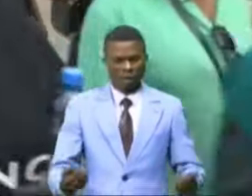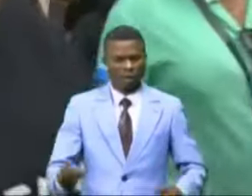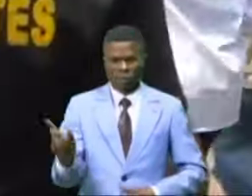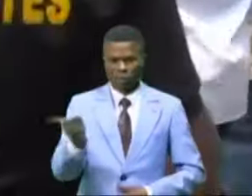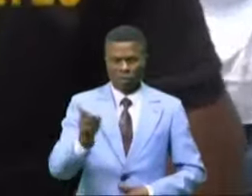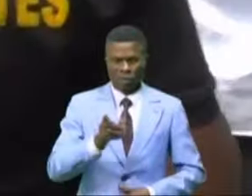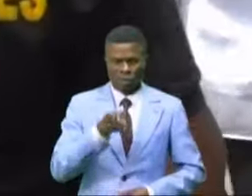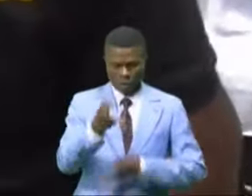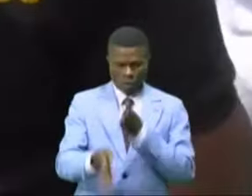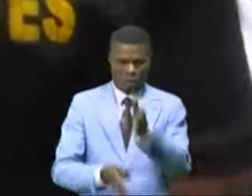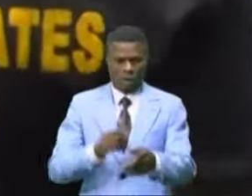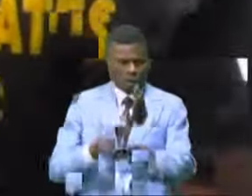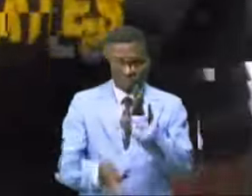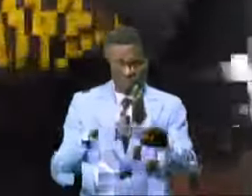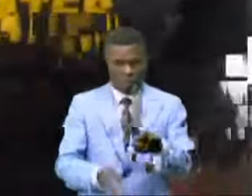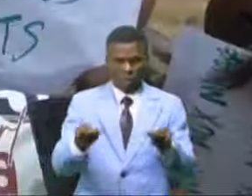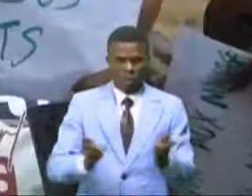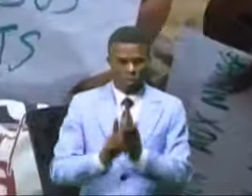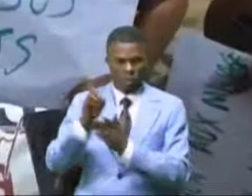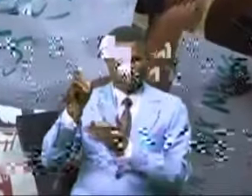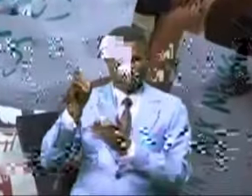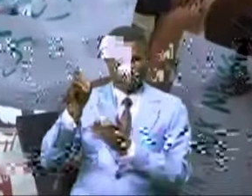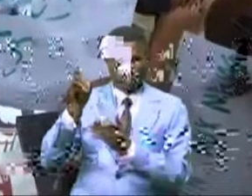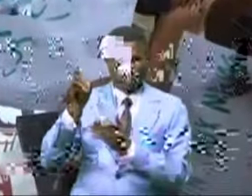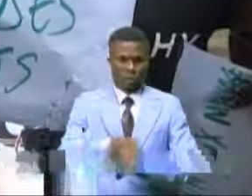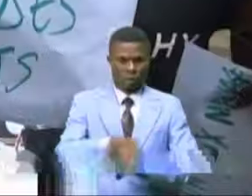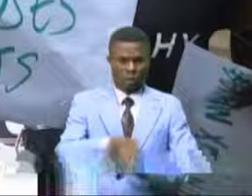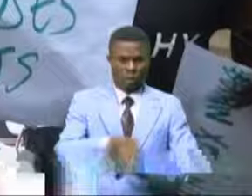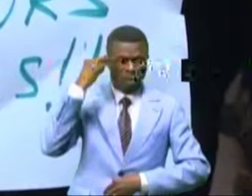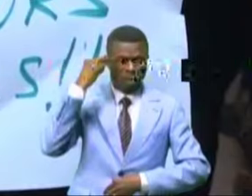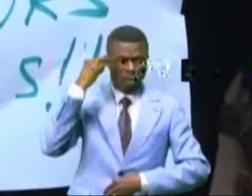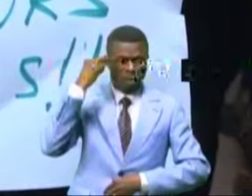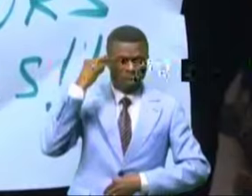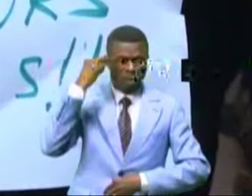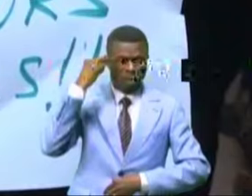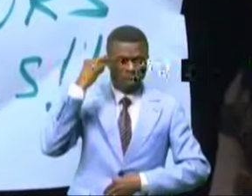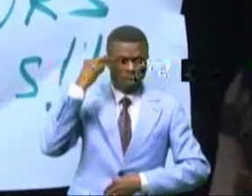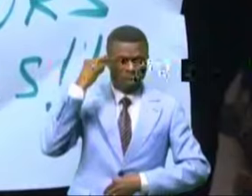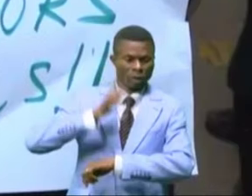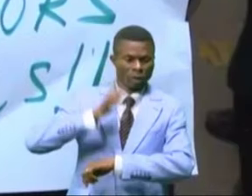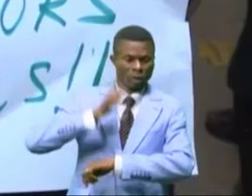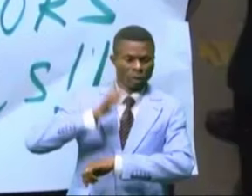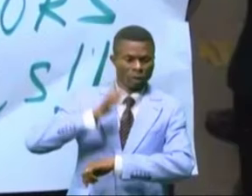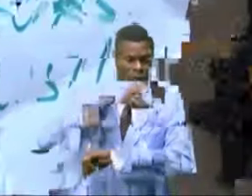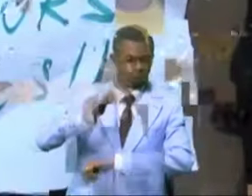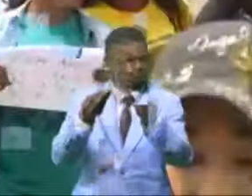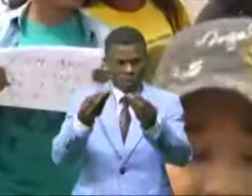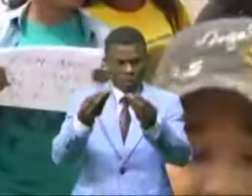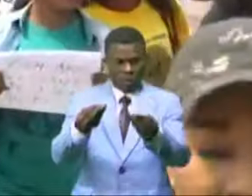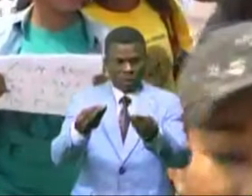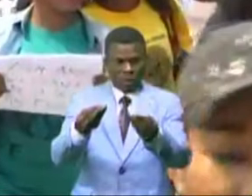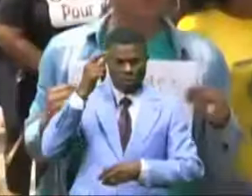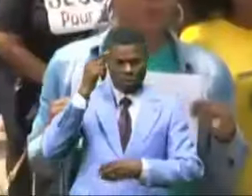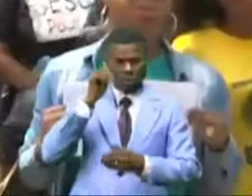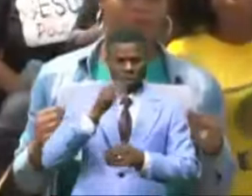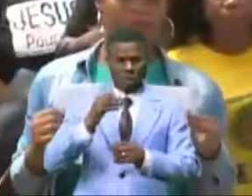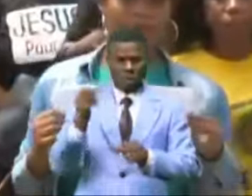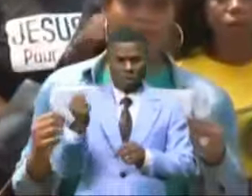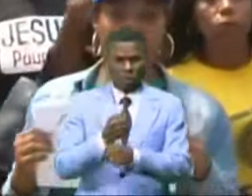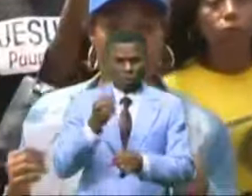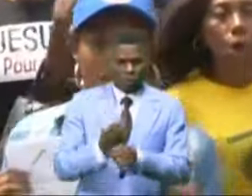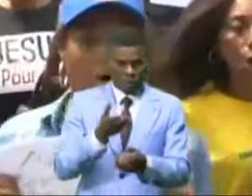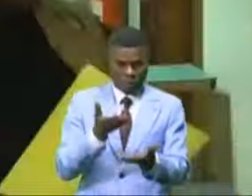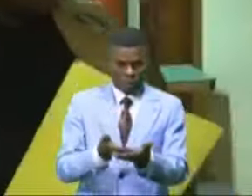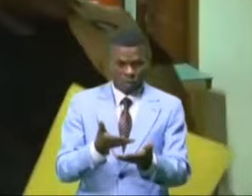est partie de la place des Évolués jusqu'au ministère de la Justice où posé service